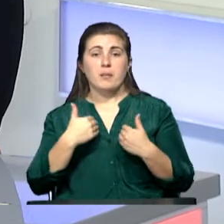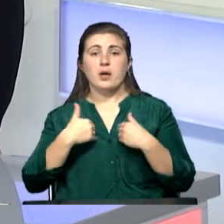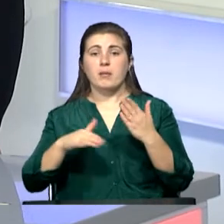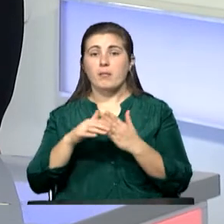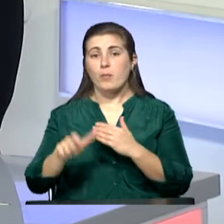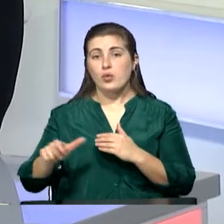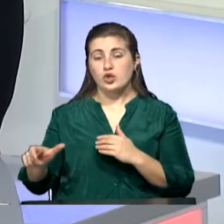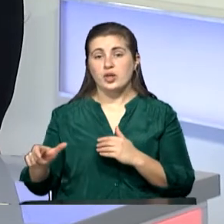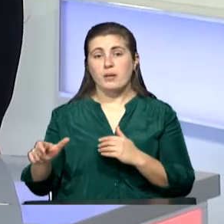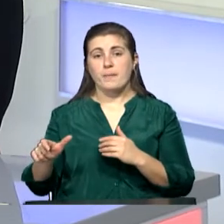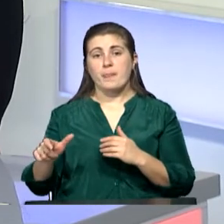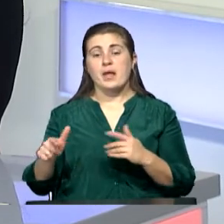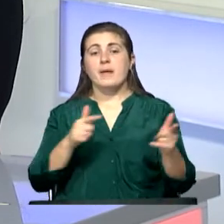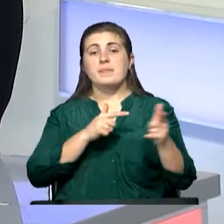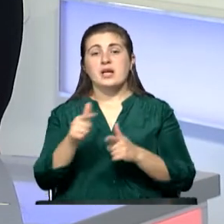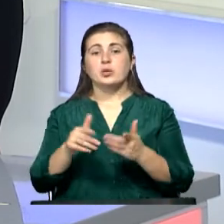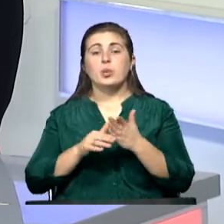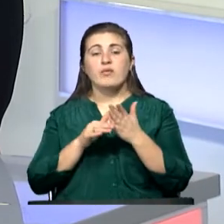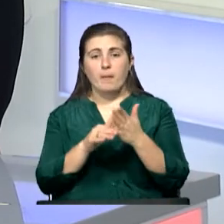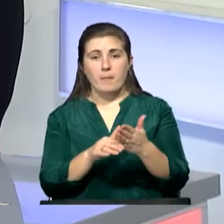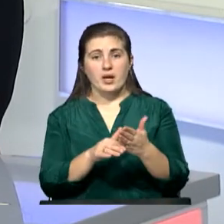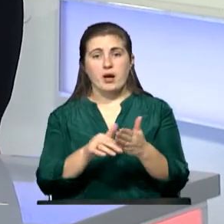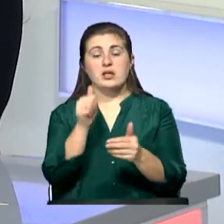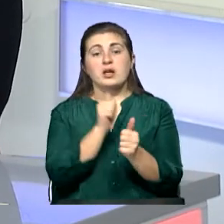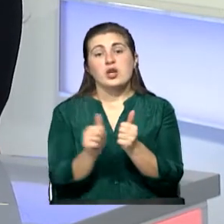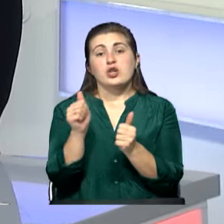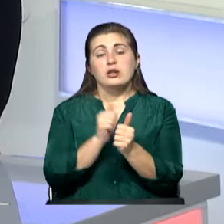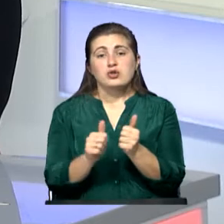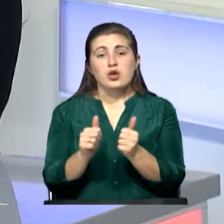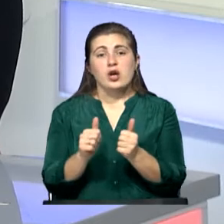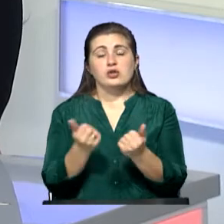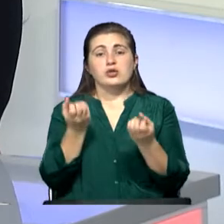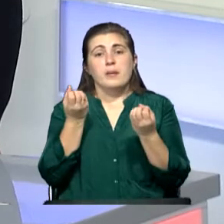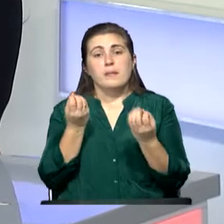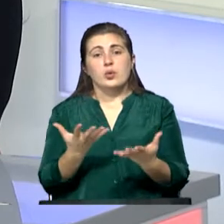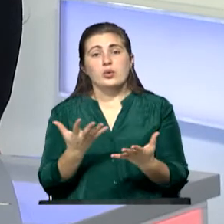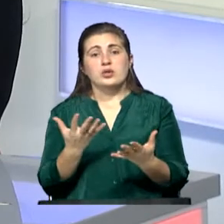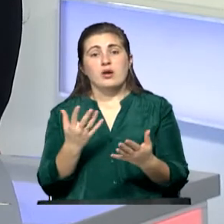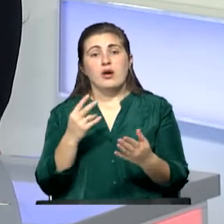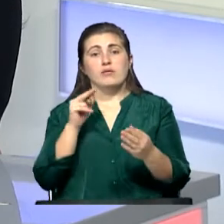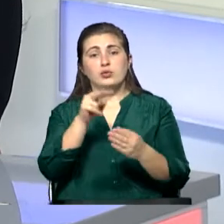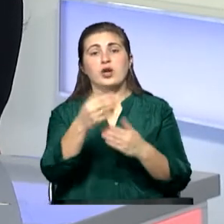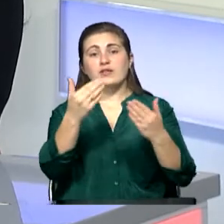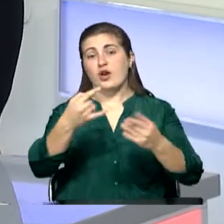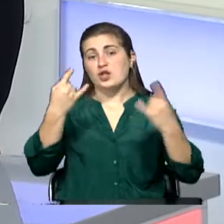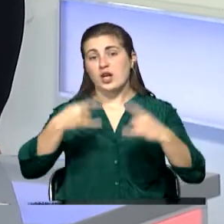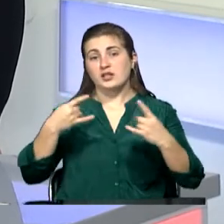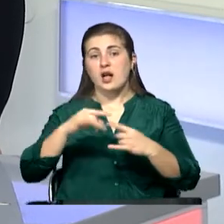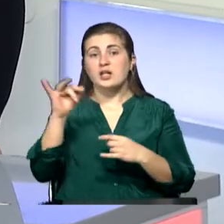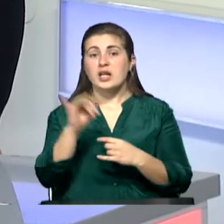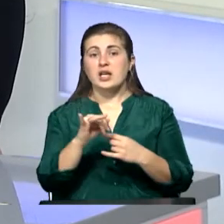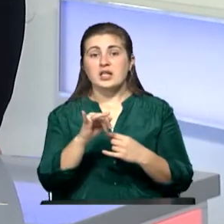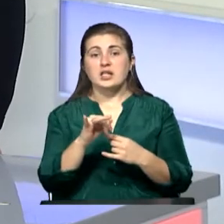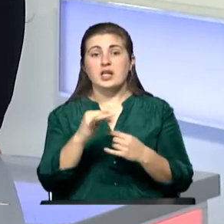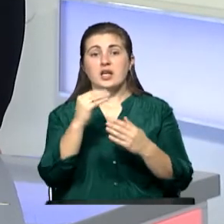помощникам, готовы помогать. Чаще просто включают ваш канал и перечисляют на